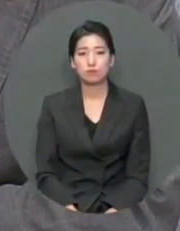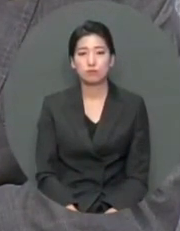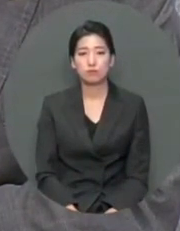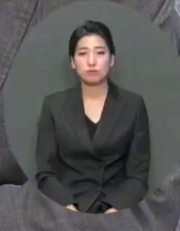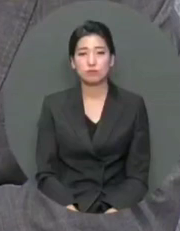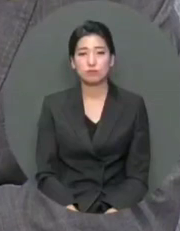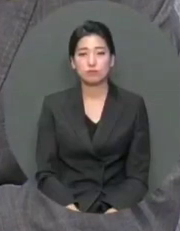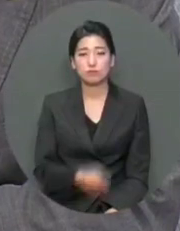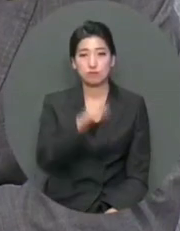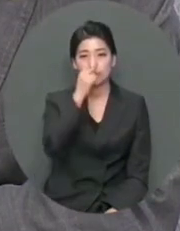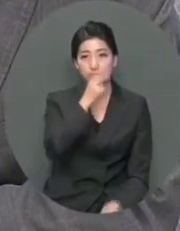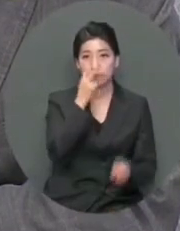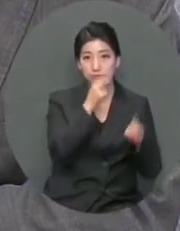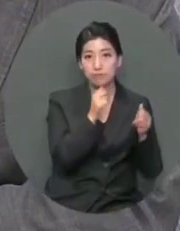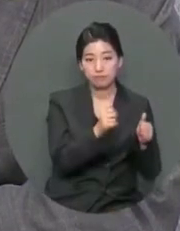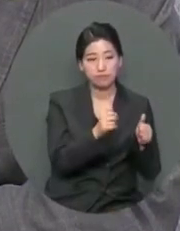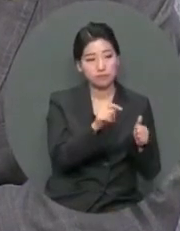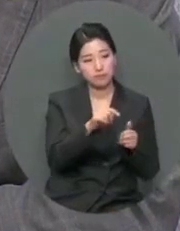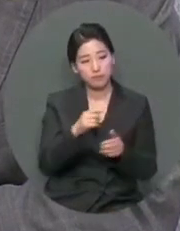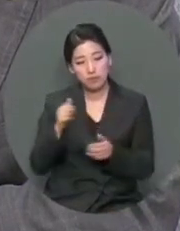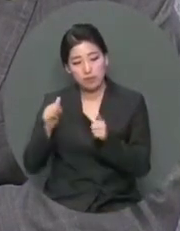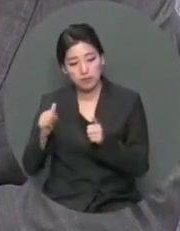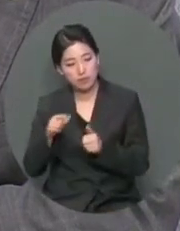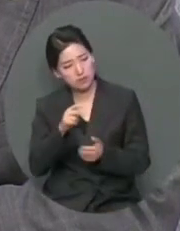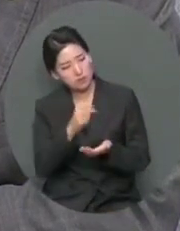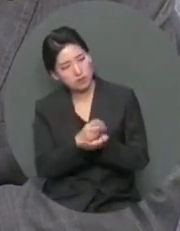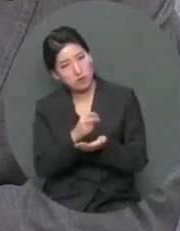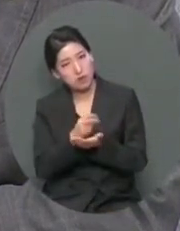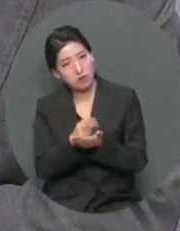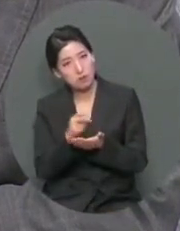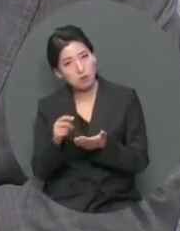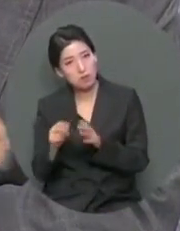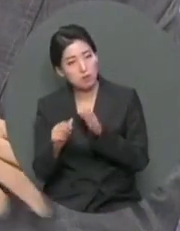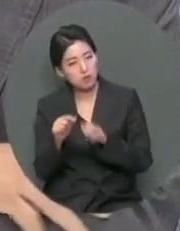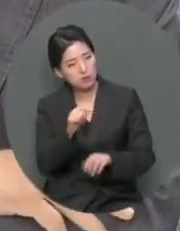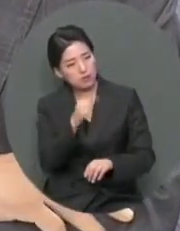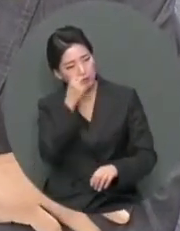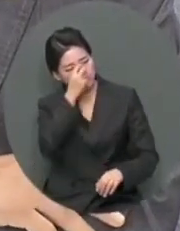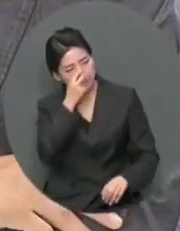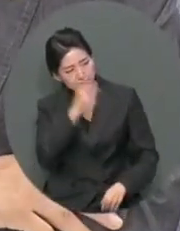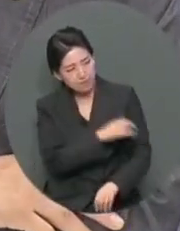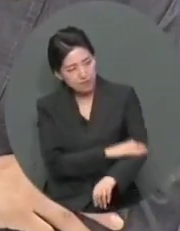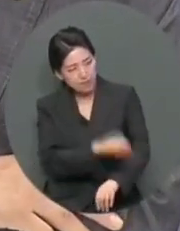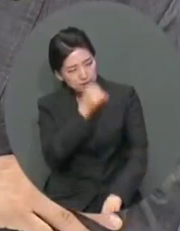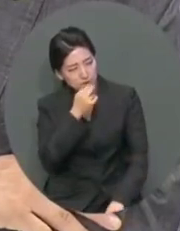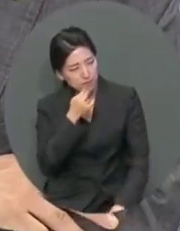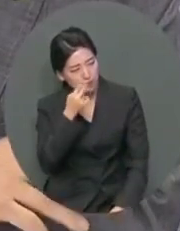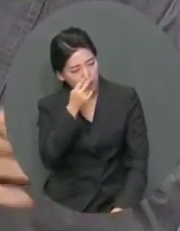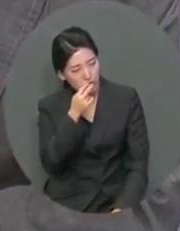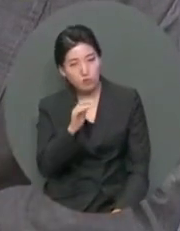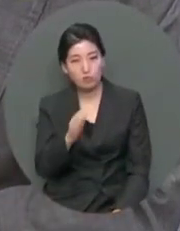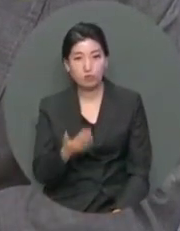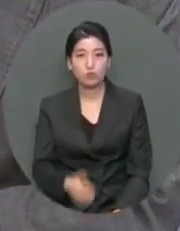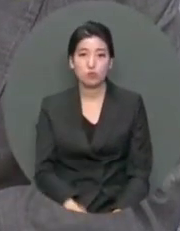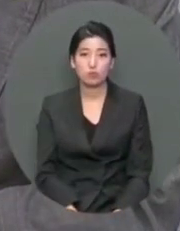사법통계를 통해서 수사기관에 대한 그런 부분을 견제를 해줘야 되고 법원 사법부에 대해서는 개개